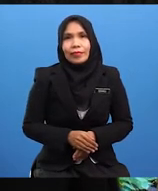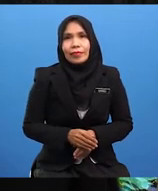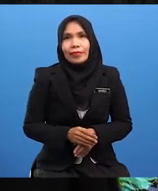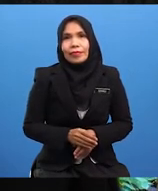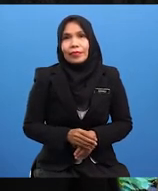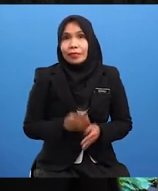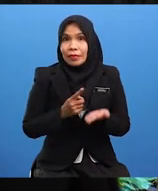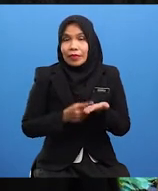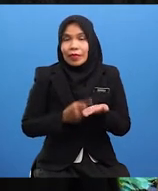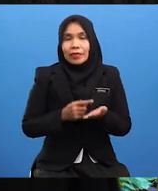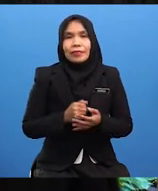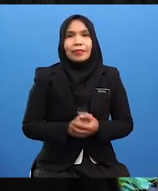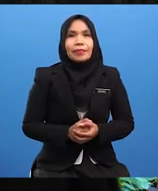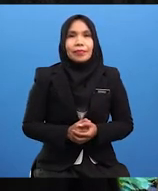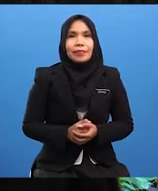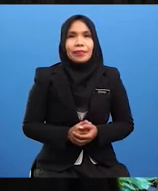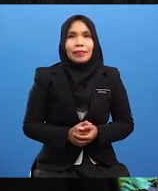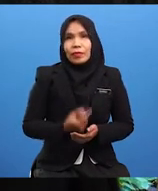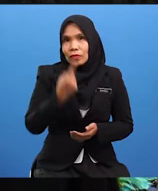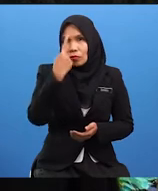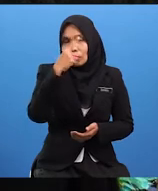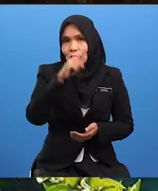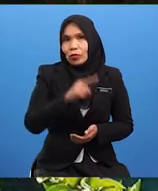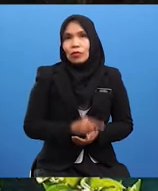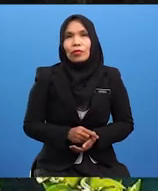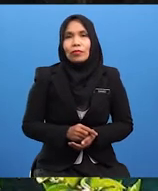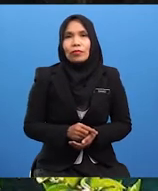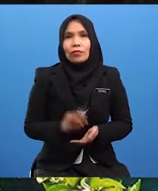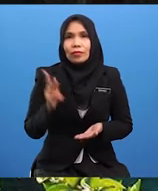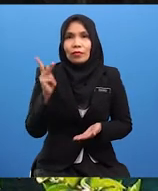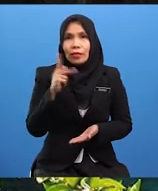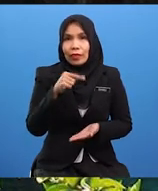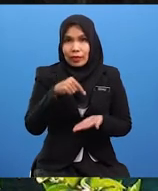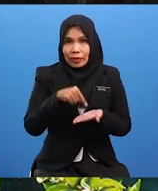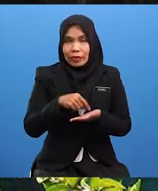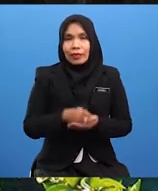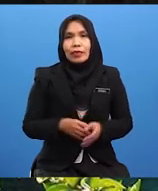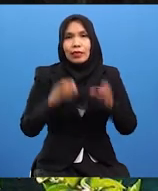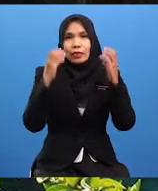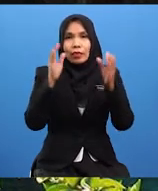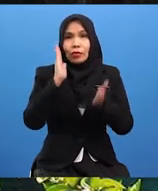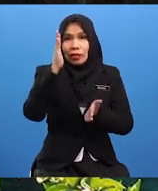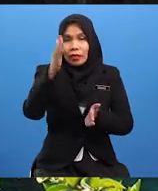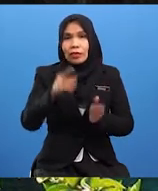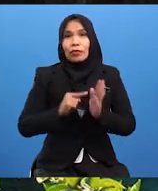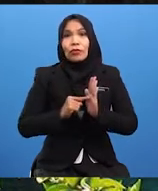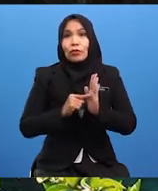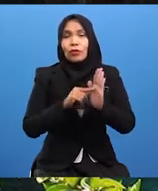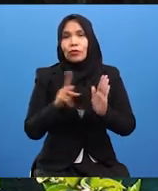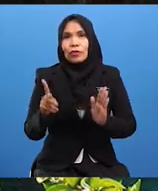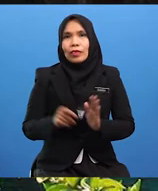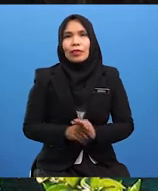Namun, untuk episod kali ini, cikgu akan tunjukkan bagaimana